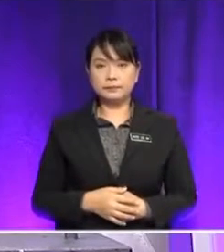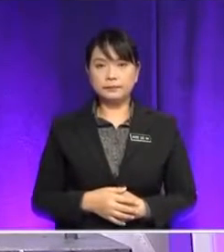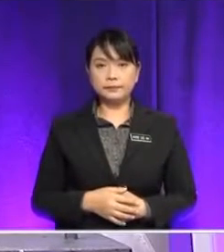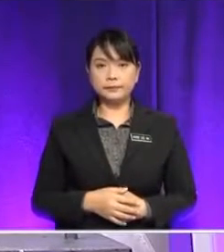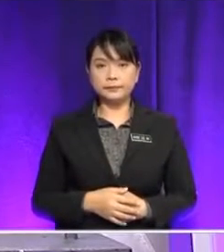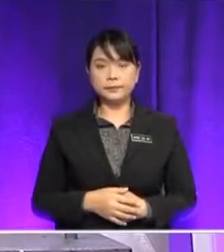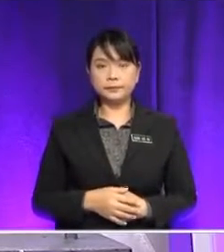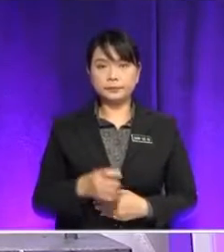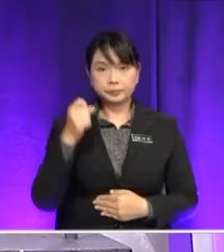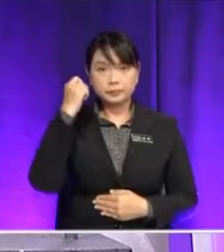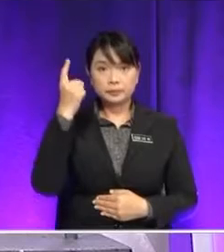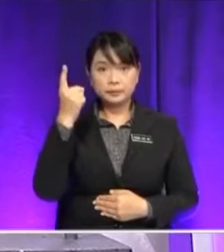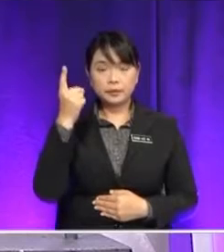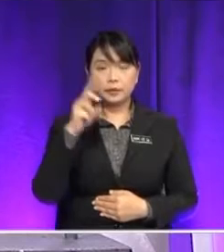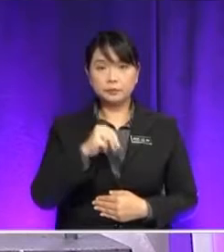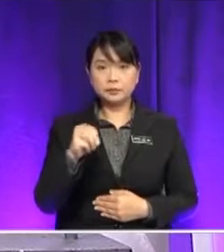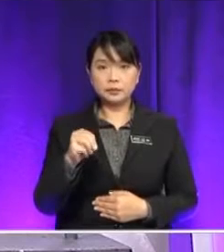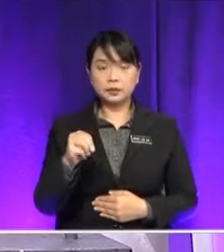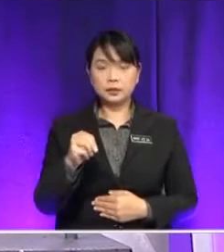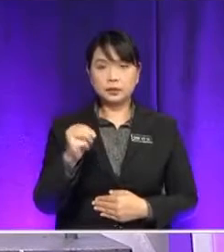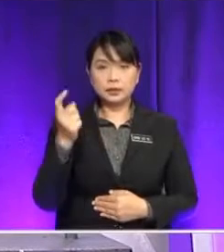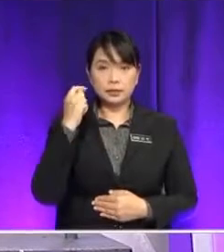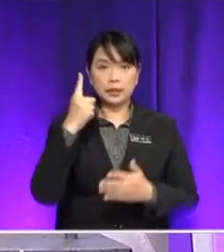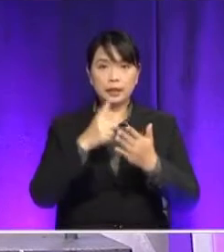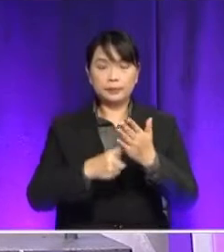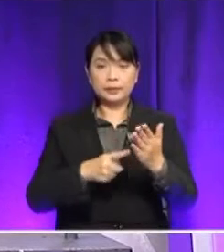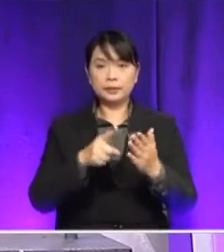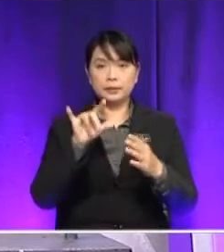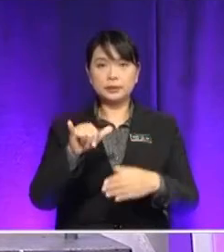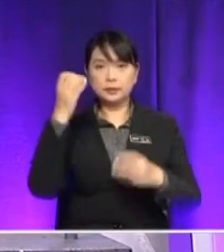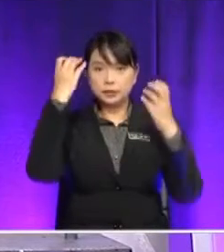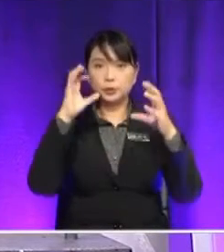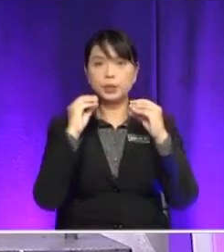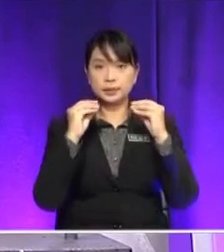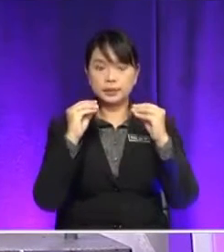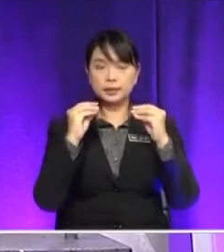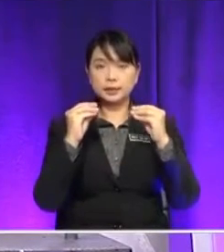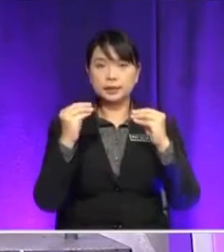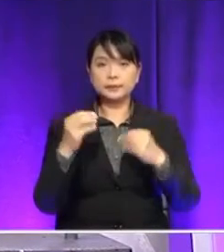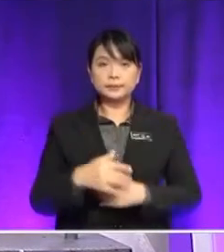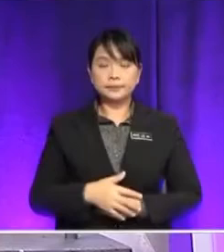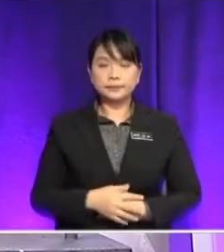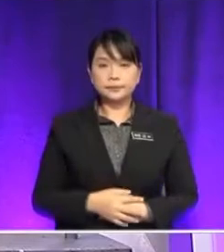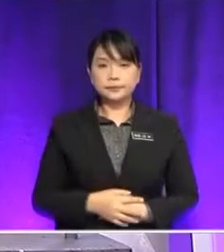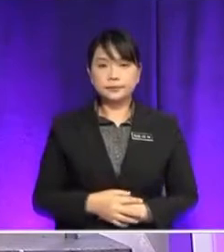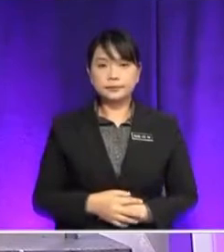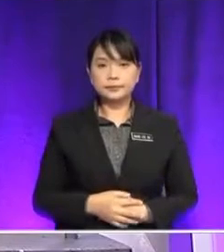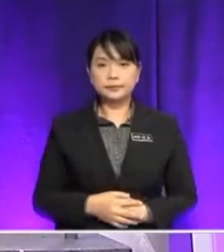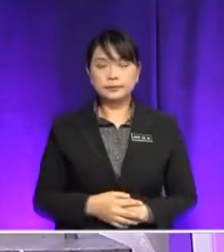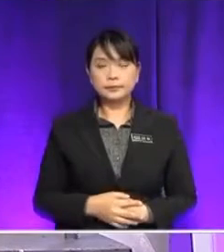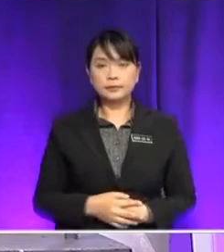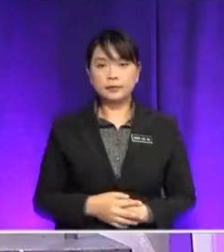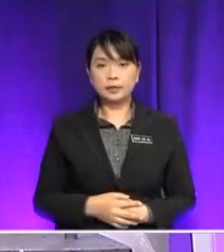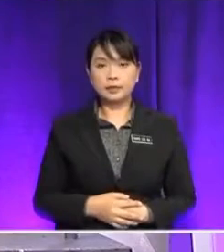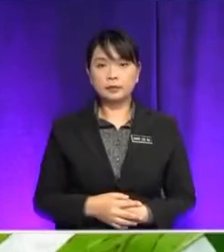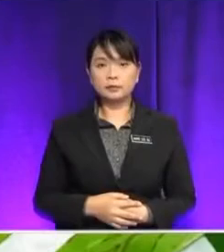paham ke apa yang diterangkan oleh Cikgu rozita atau Ada apa pesebaran soalnya ingin menanyakan pada ceguk kita kalau